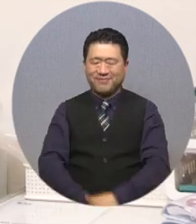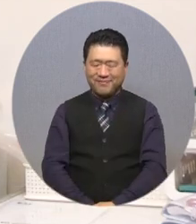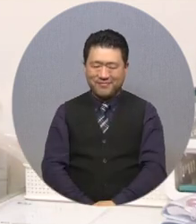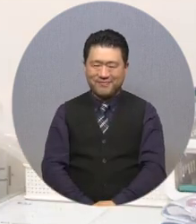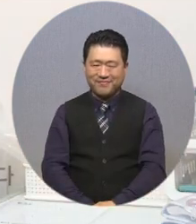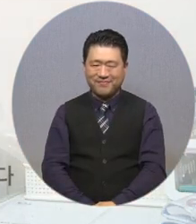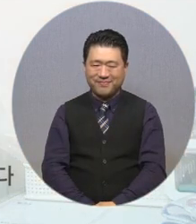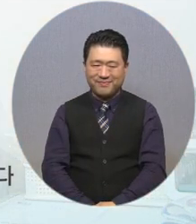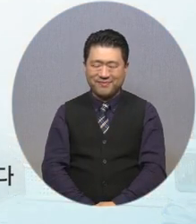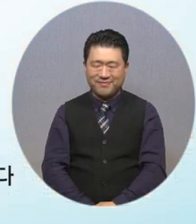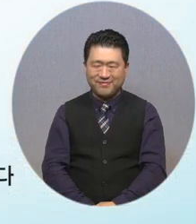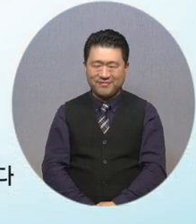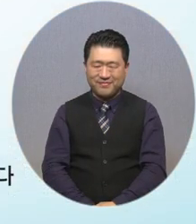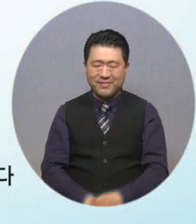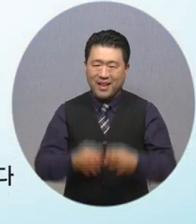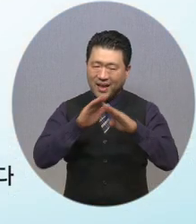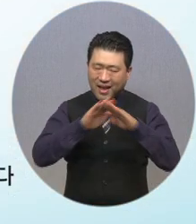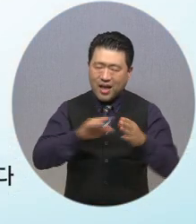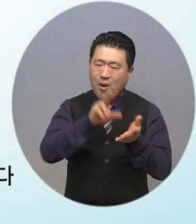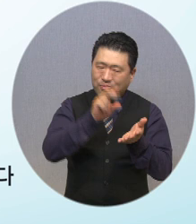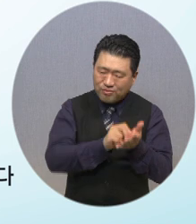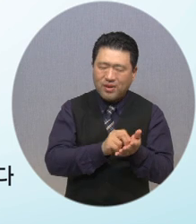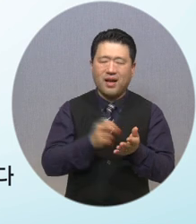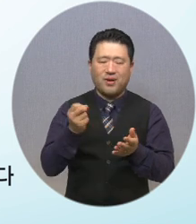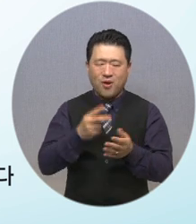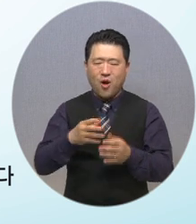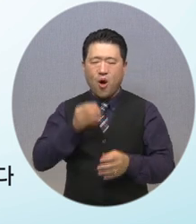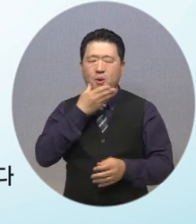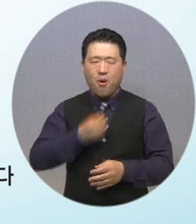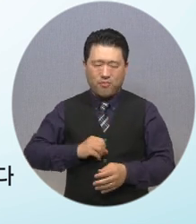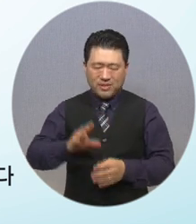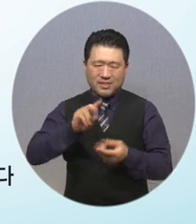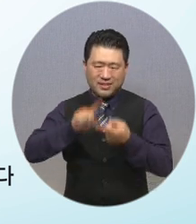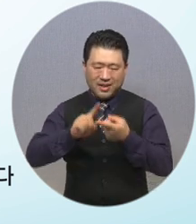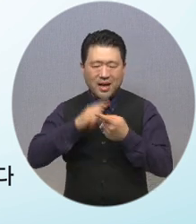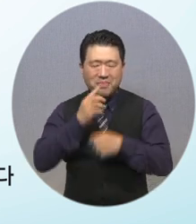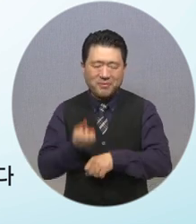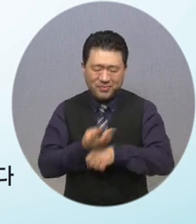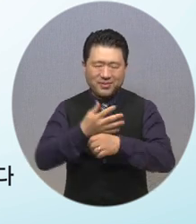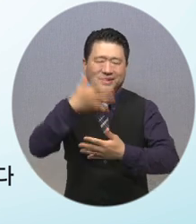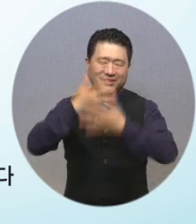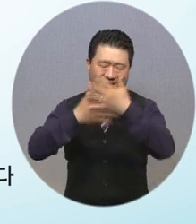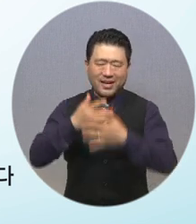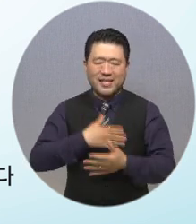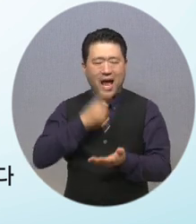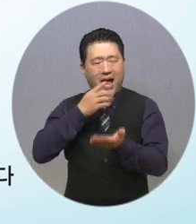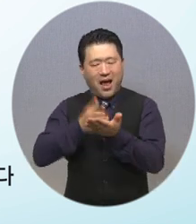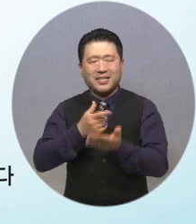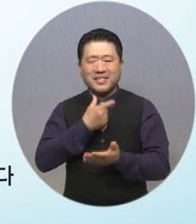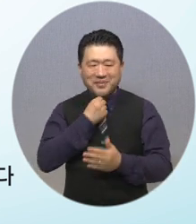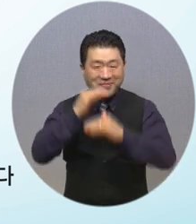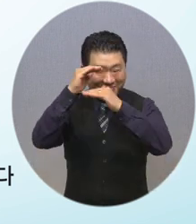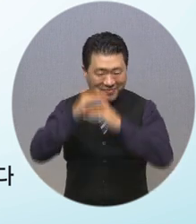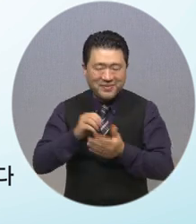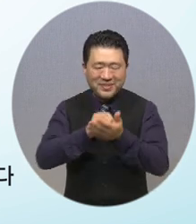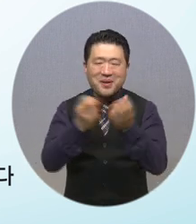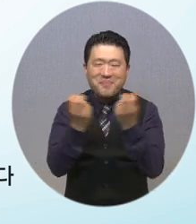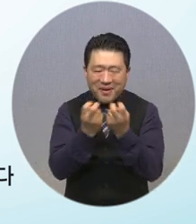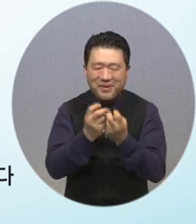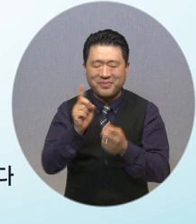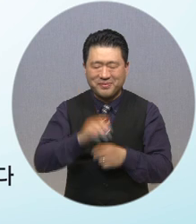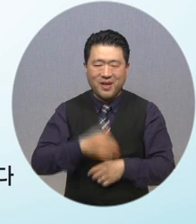감사드리겠습니다. 해결해야 할 사연이나 복지 관련 제보를 전해드리는 나도 말좀 합시다 참여